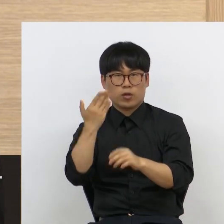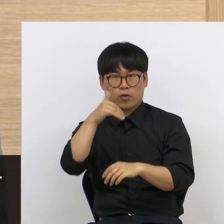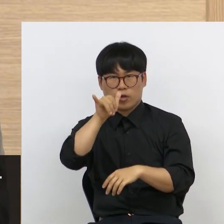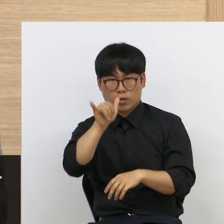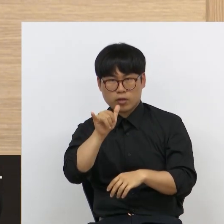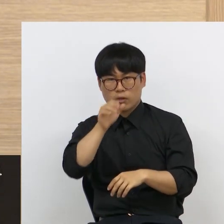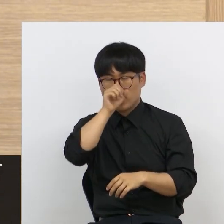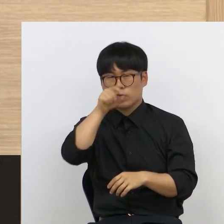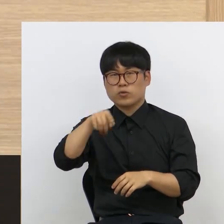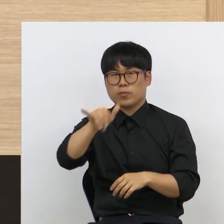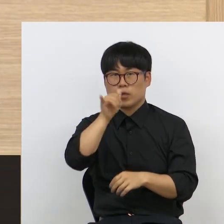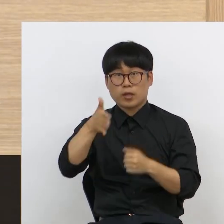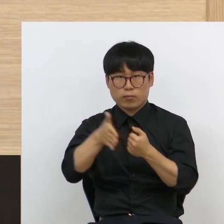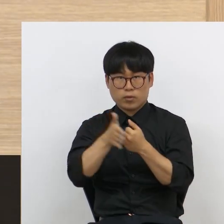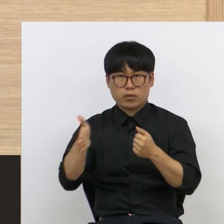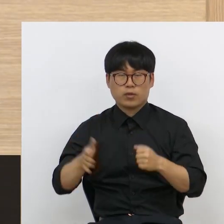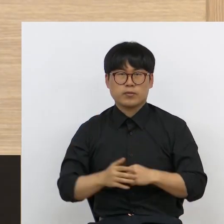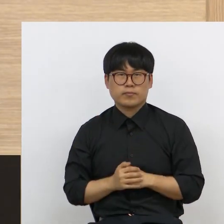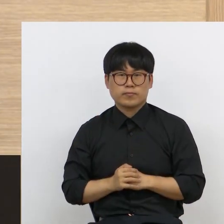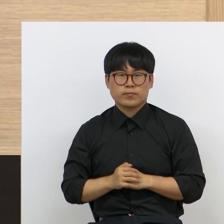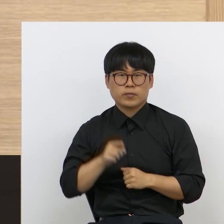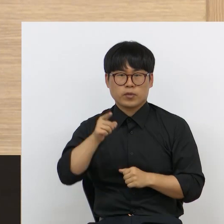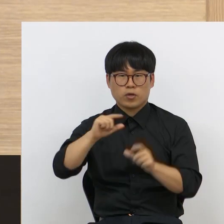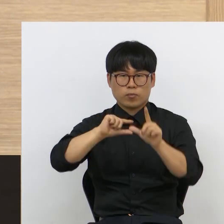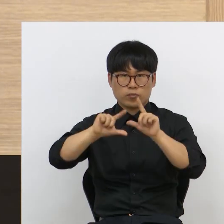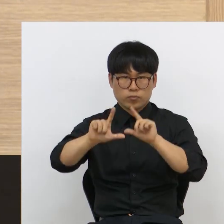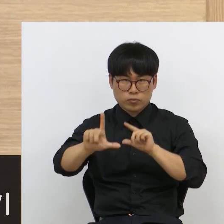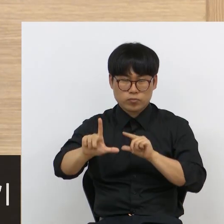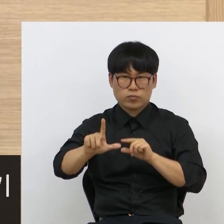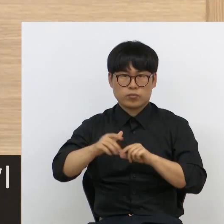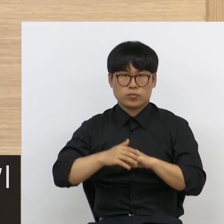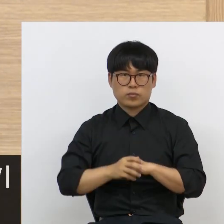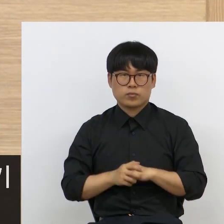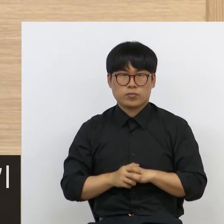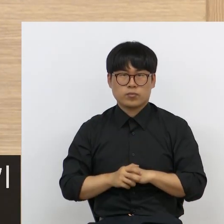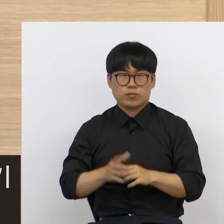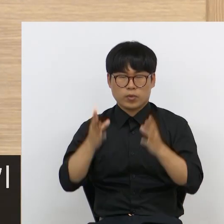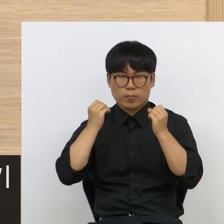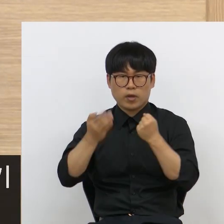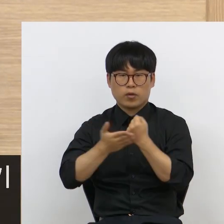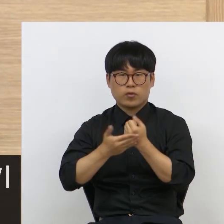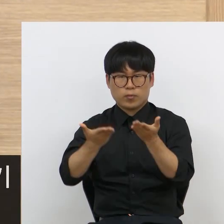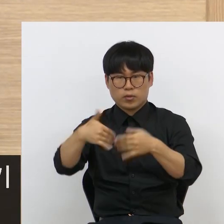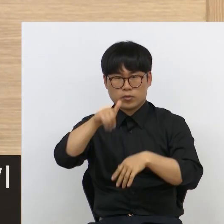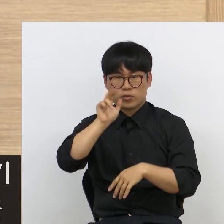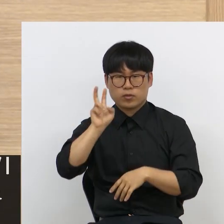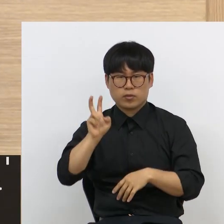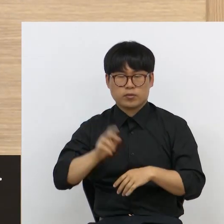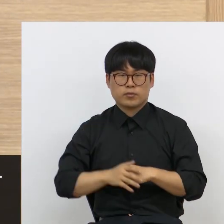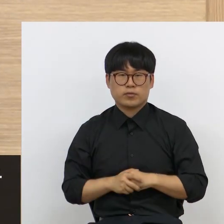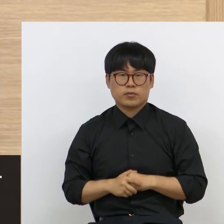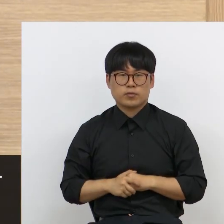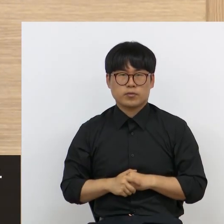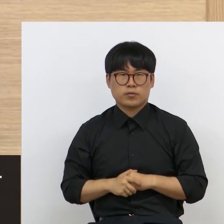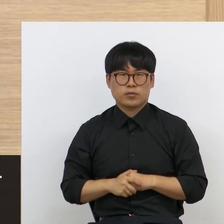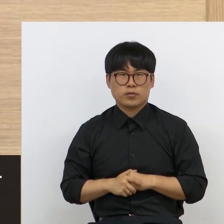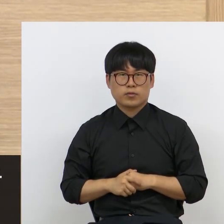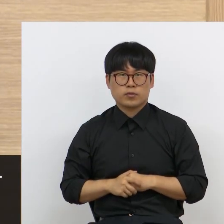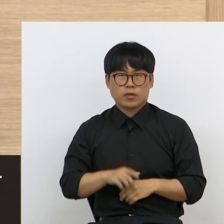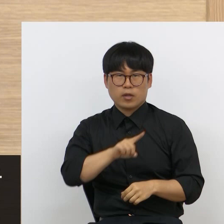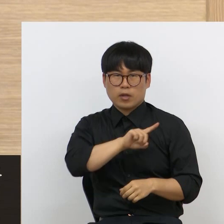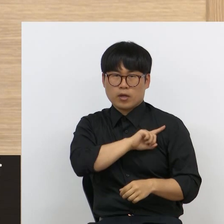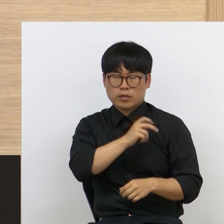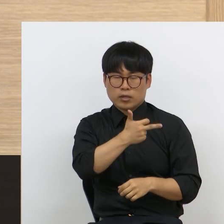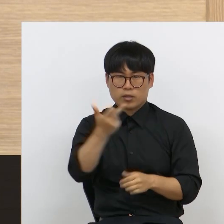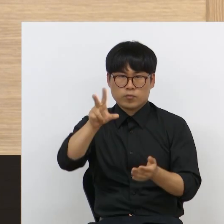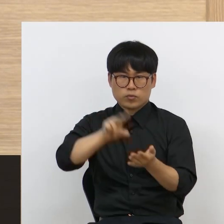있기 때문에 그래서 이런 부분들이 앞으로 우리가 많은 도움을 받을 거라고 생각합니다. 현실적으로 가장 큰